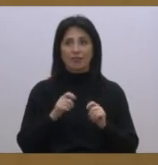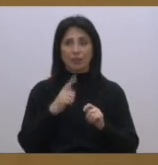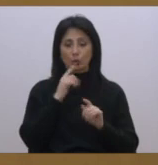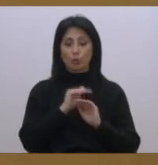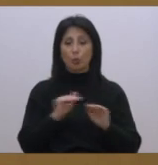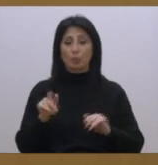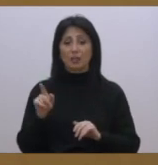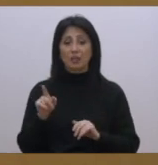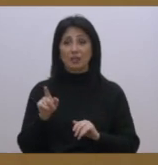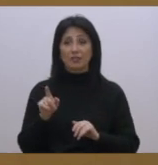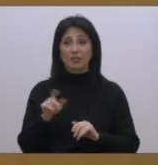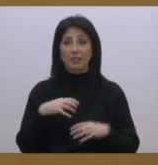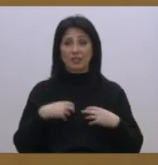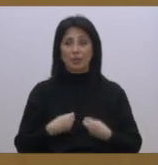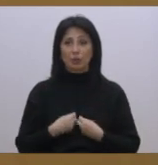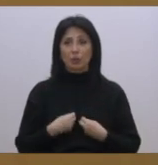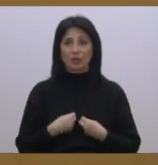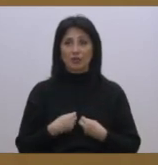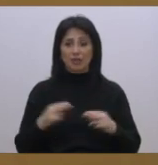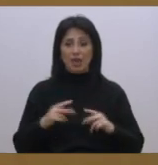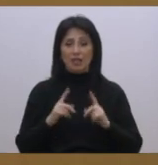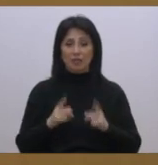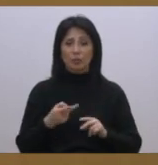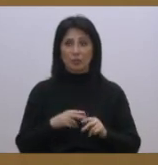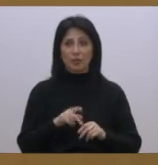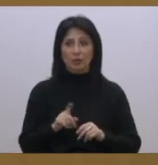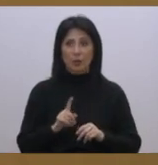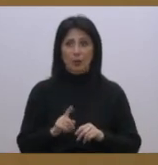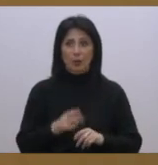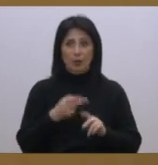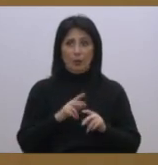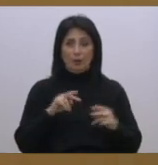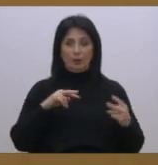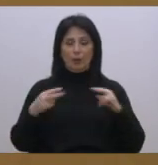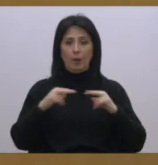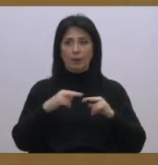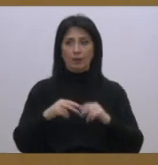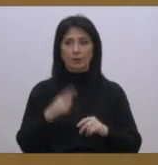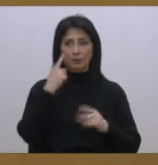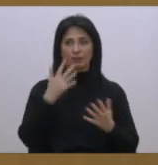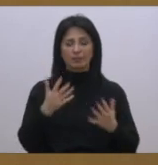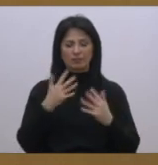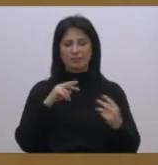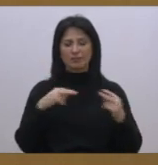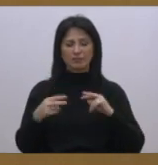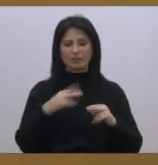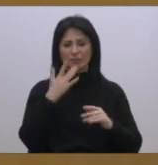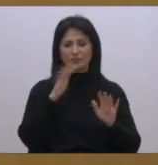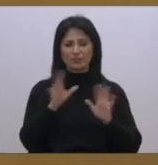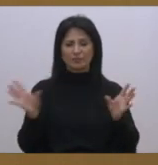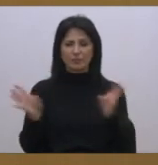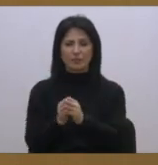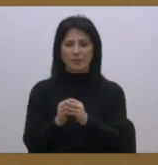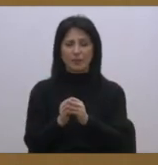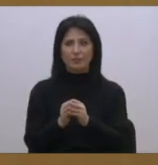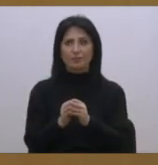დუმილიც სამწუხაროდ ადასტურებს იმას, რომ ეს კოორდინაცია თვალნათელია. კოორდინაცია ნაციონალური